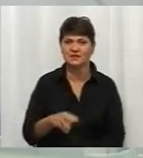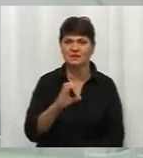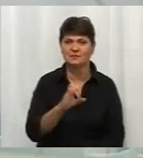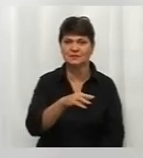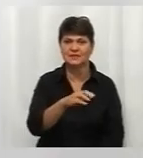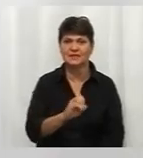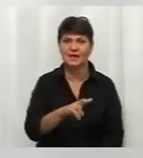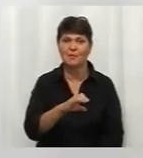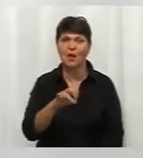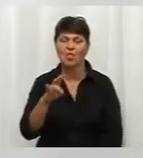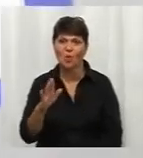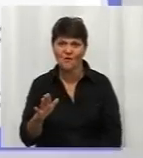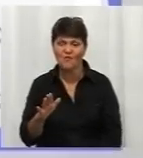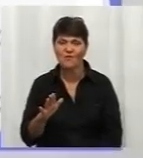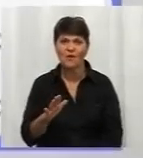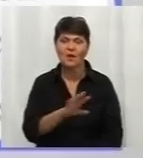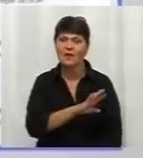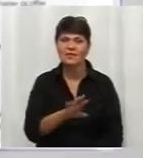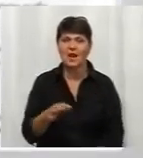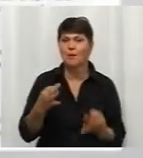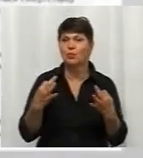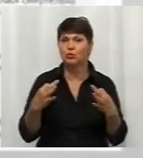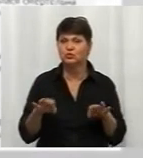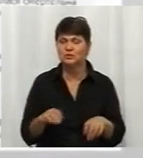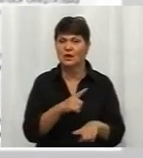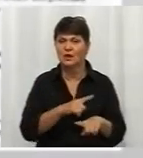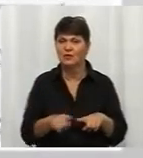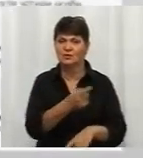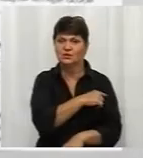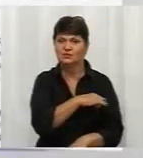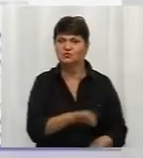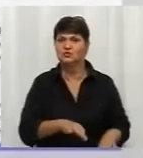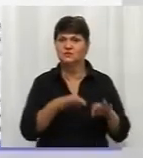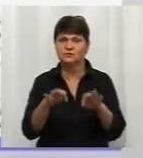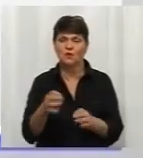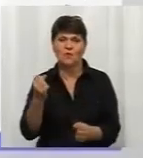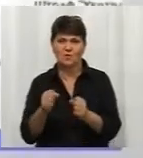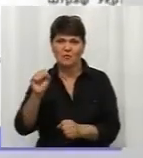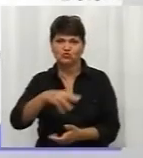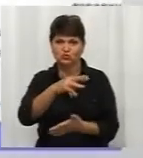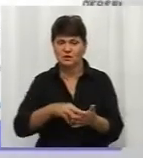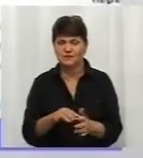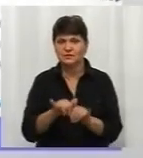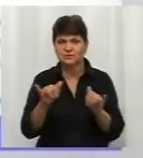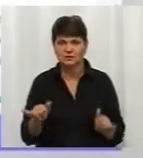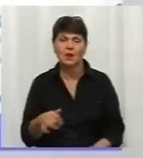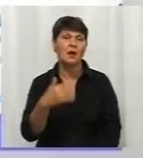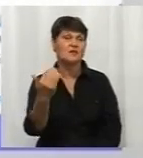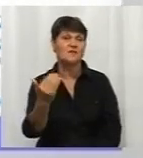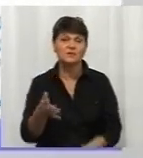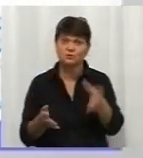прошу показати, що не пропускають швидку, можуть збільшити. На вашу думку, пане Анатолію, чи змінить